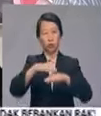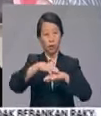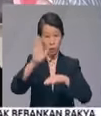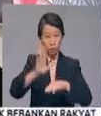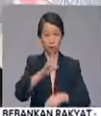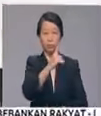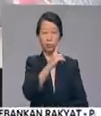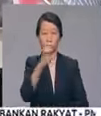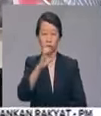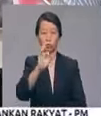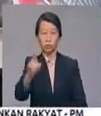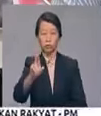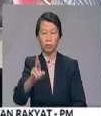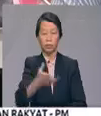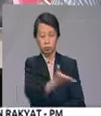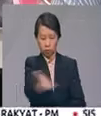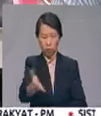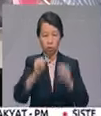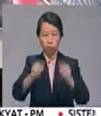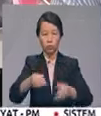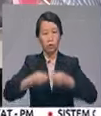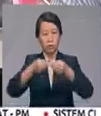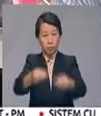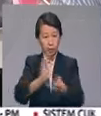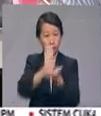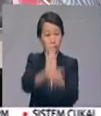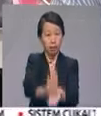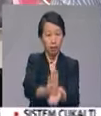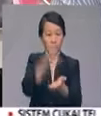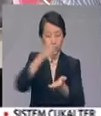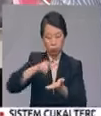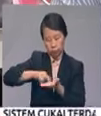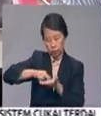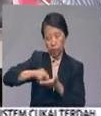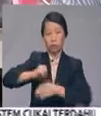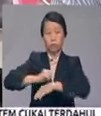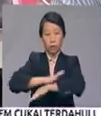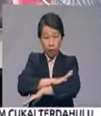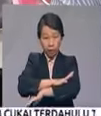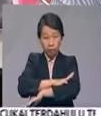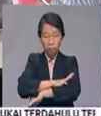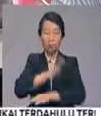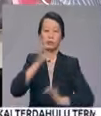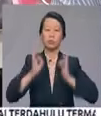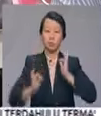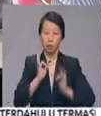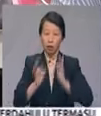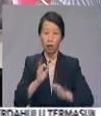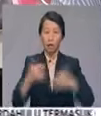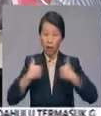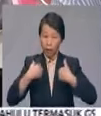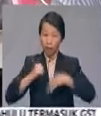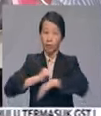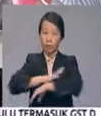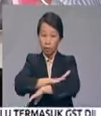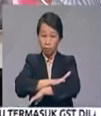100,000 orang. Layak menerima bantuan untuk rawatan kanser sekiranya ada